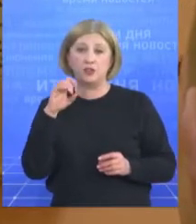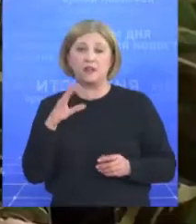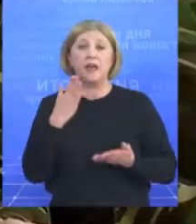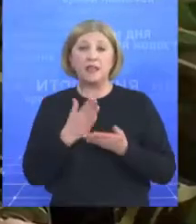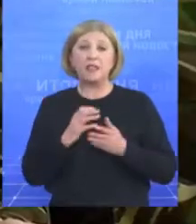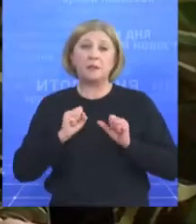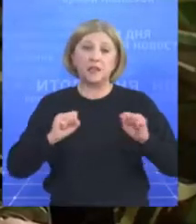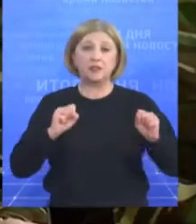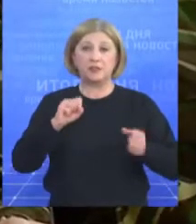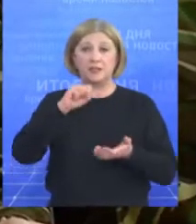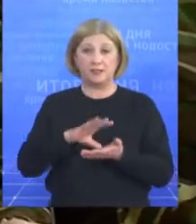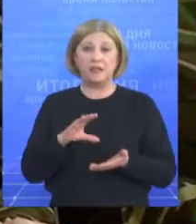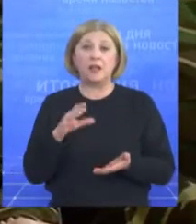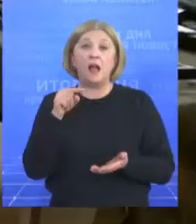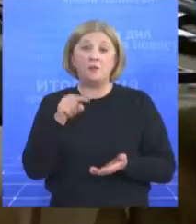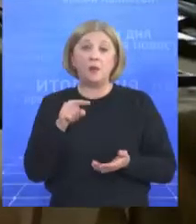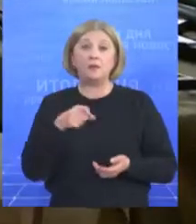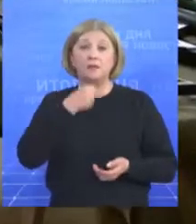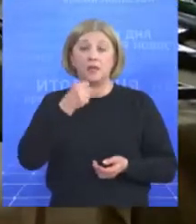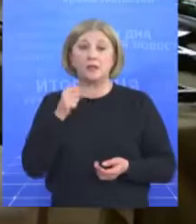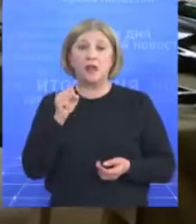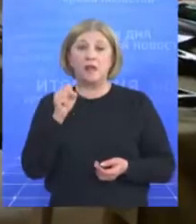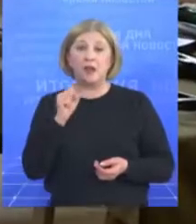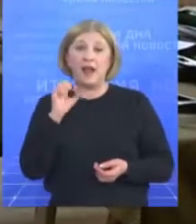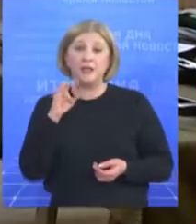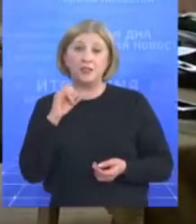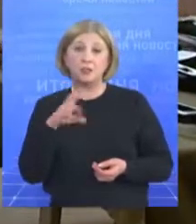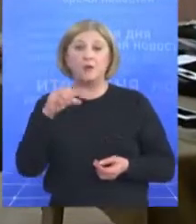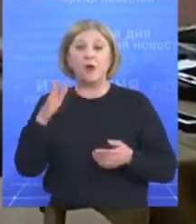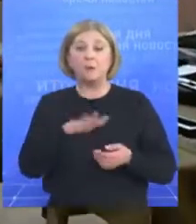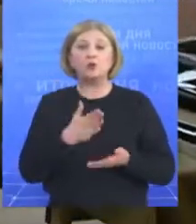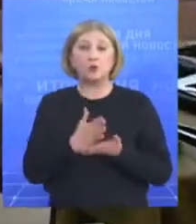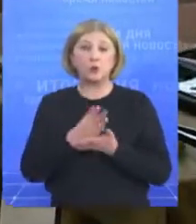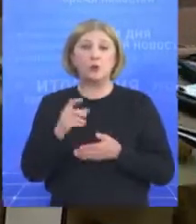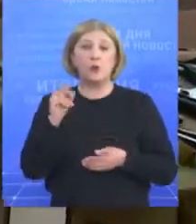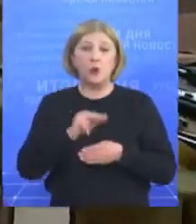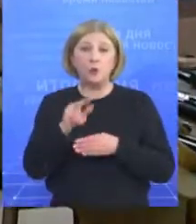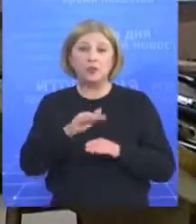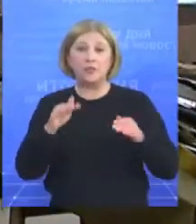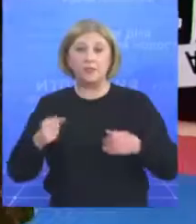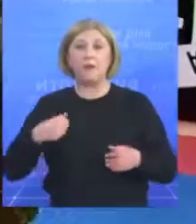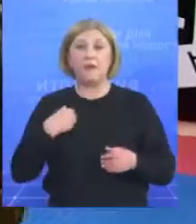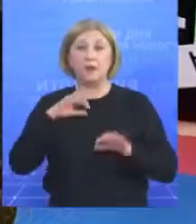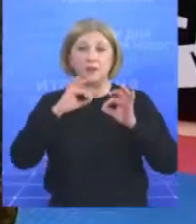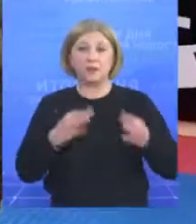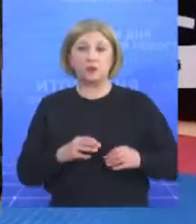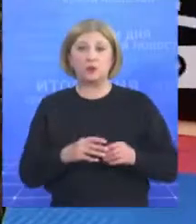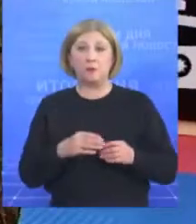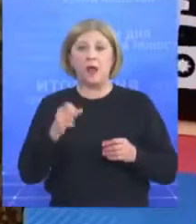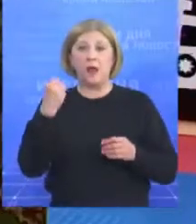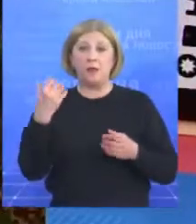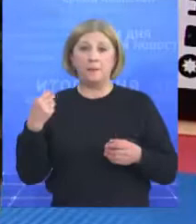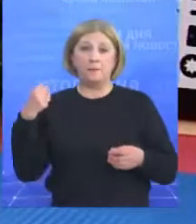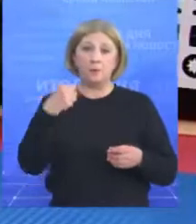есть патриотический православный центр. В нем старший пономарь Владислав Анисимов между службами учит детей боевым искусствам. Левой рукой бьем